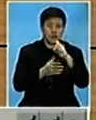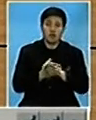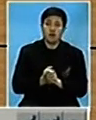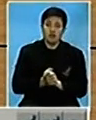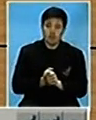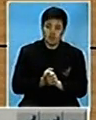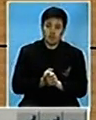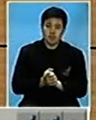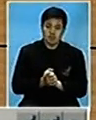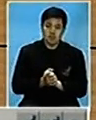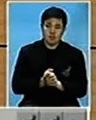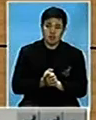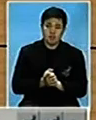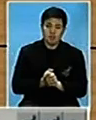ครับ